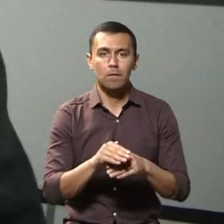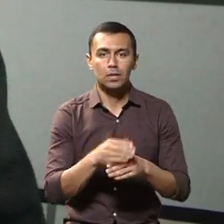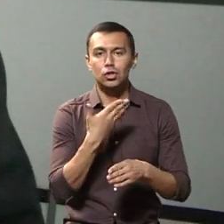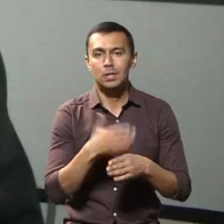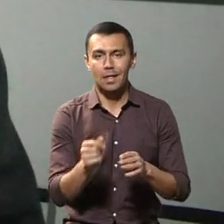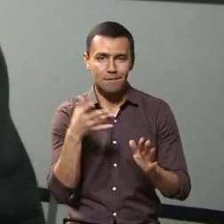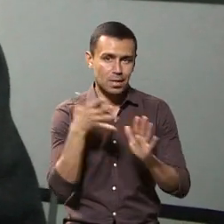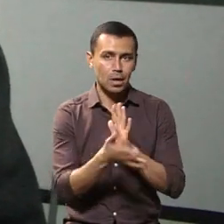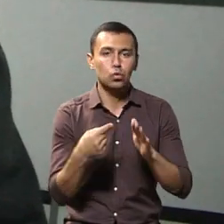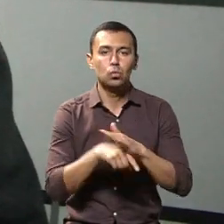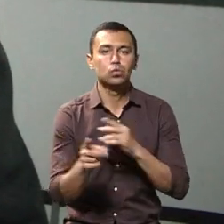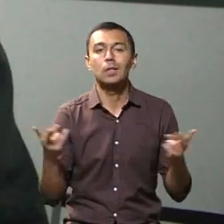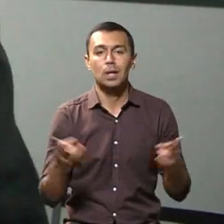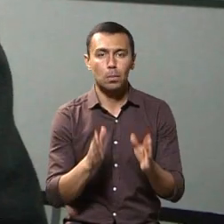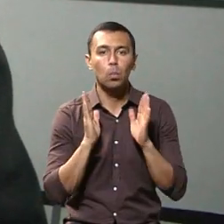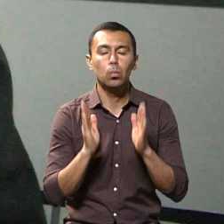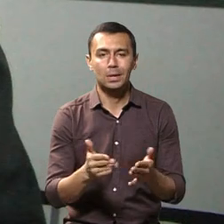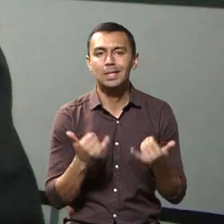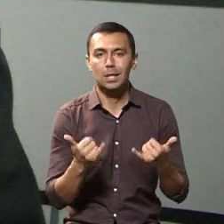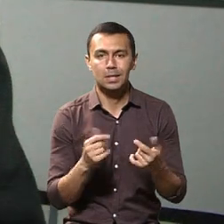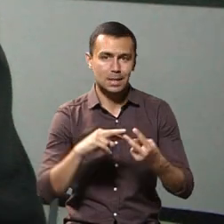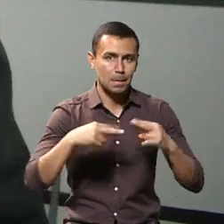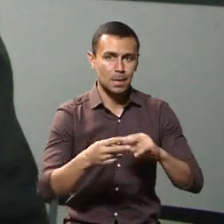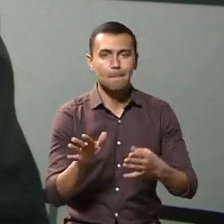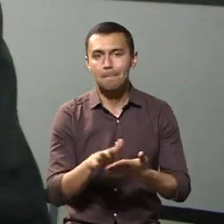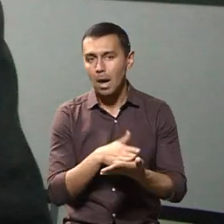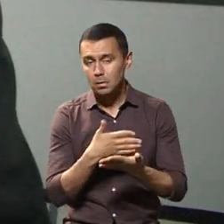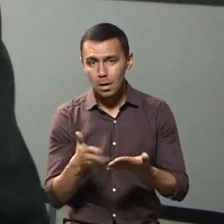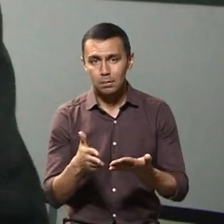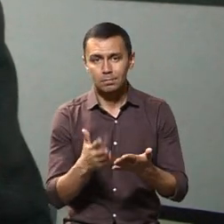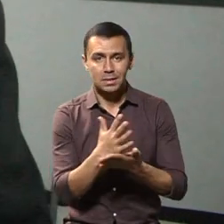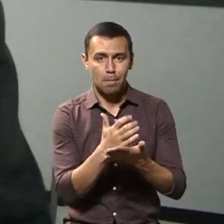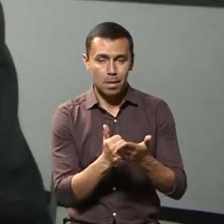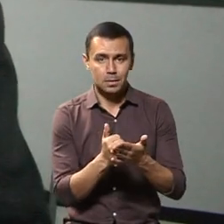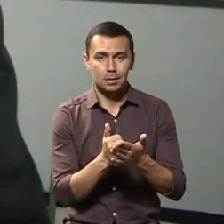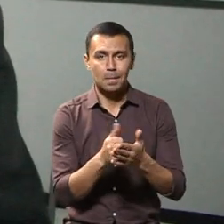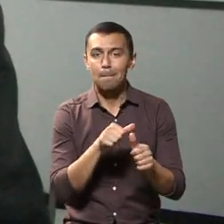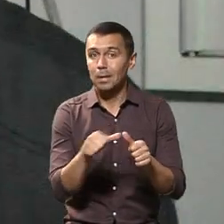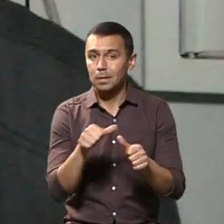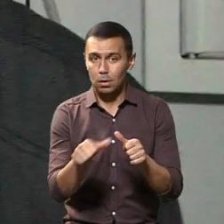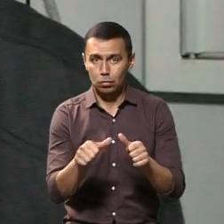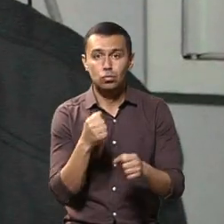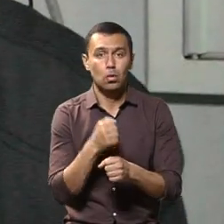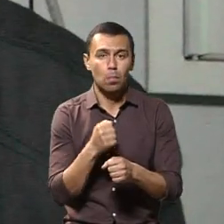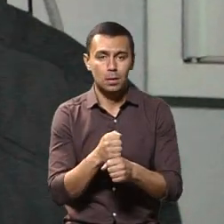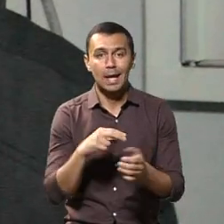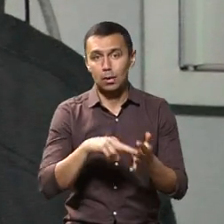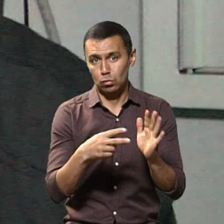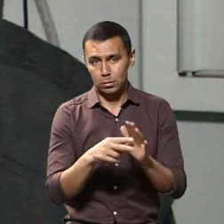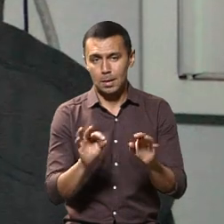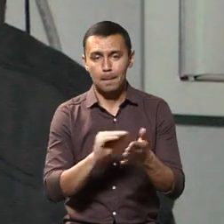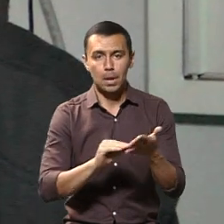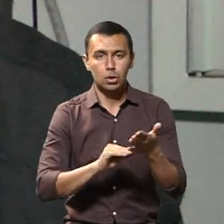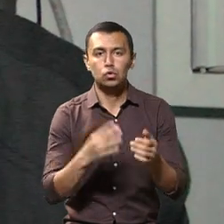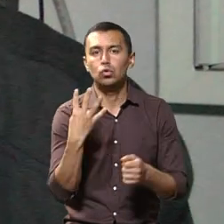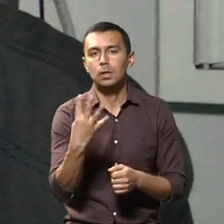витрат, тому що треба буде зараз і заміна масла, запас бензину створити, щоб був, інструкція пише його,